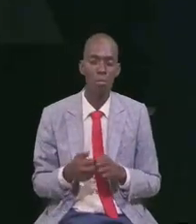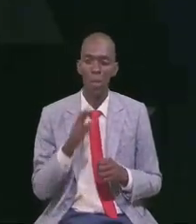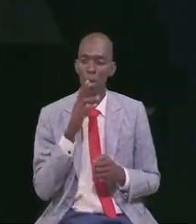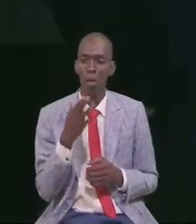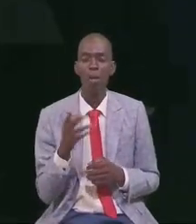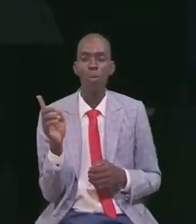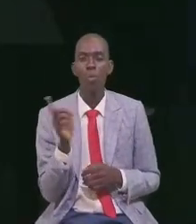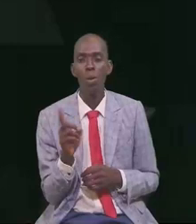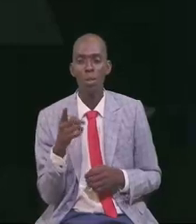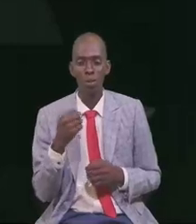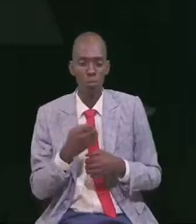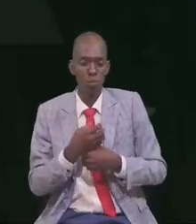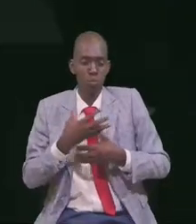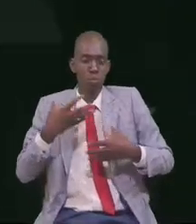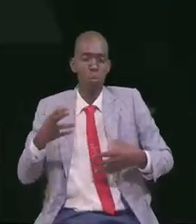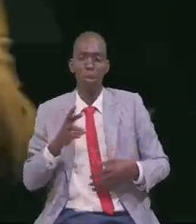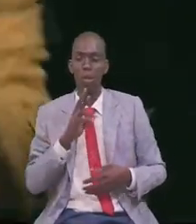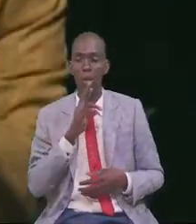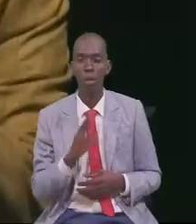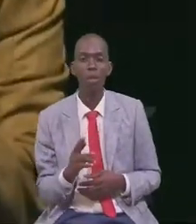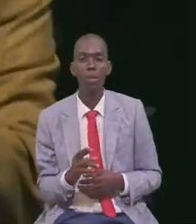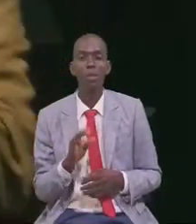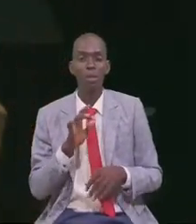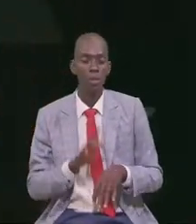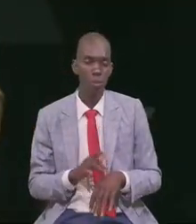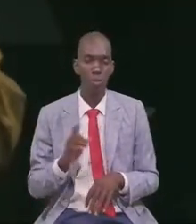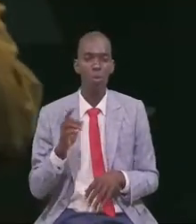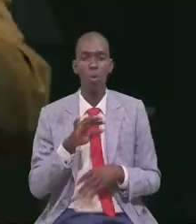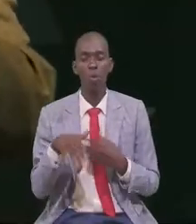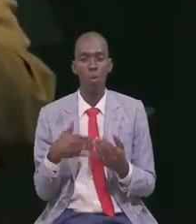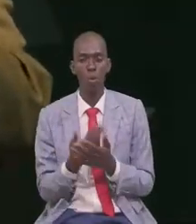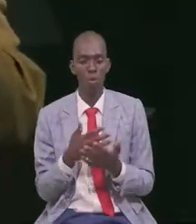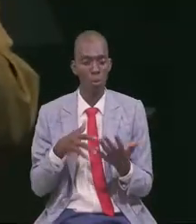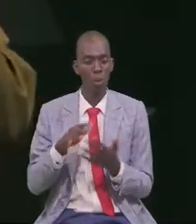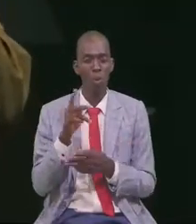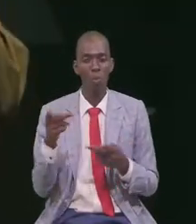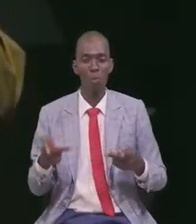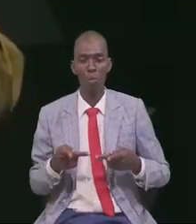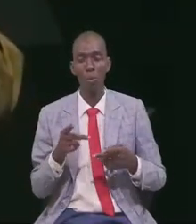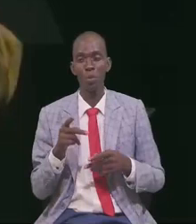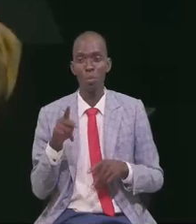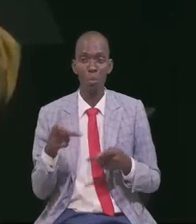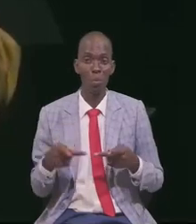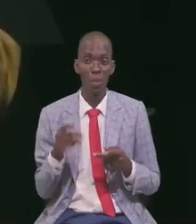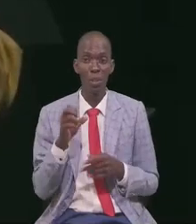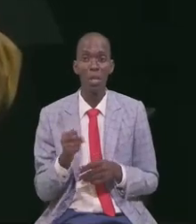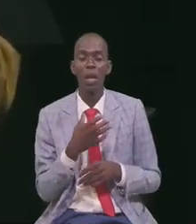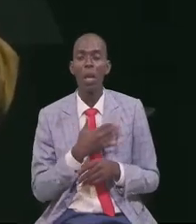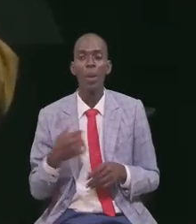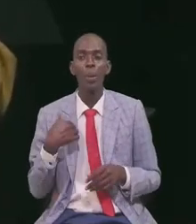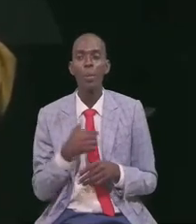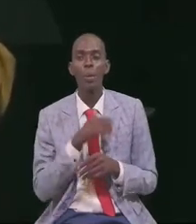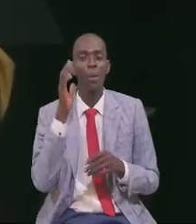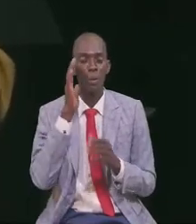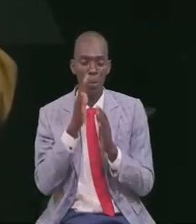se trouve, où la bosse se trouve. Mettez la main là-bas et nous aurons à prier et à la mention du nom de